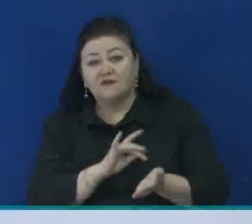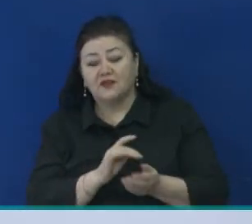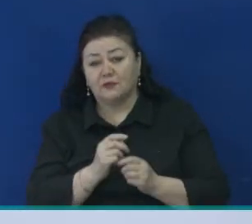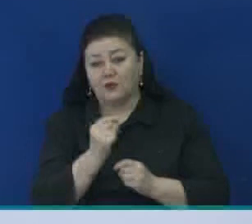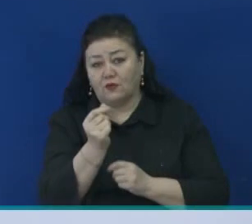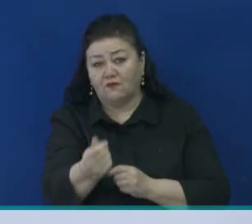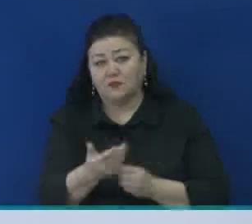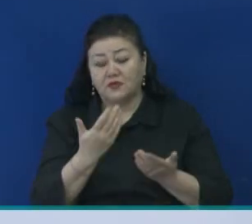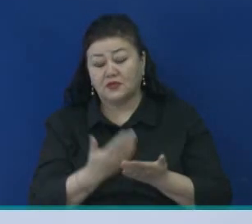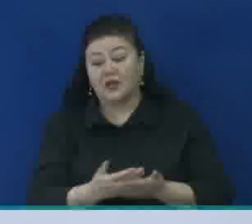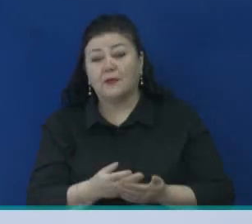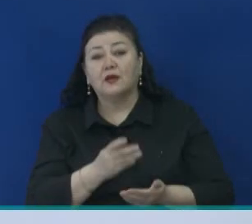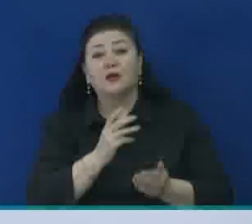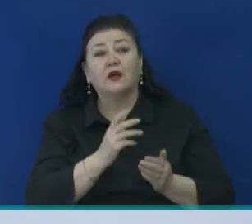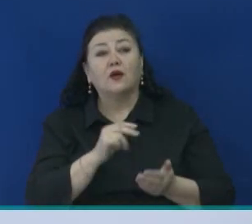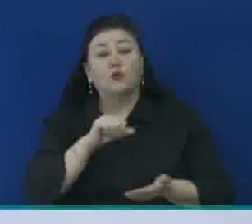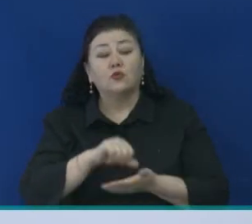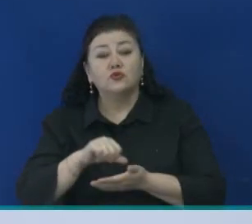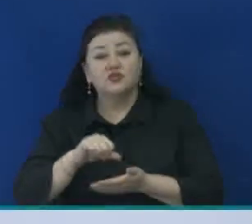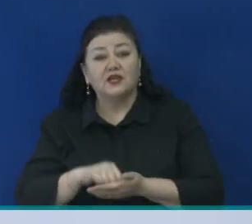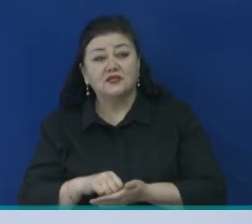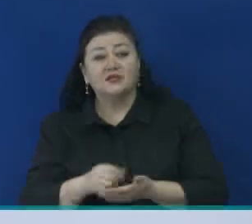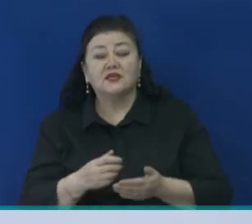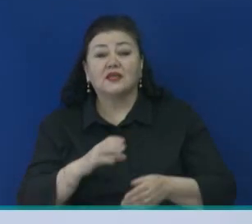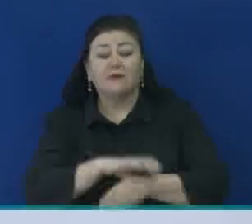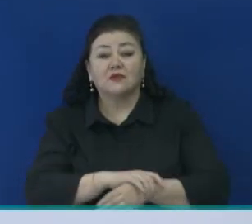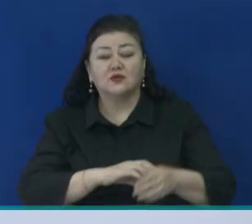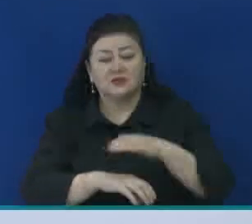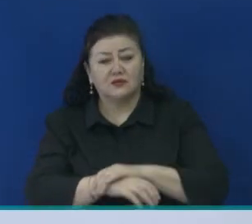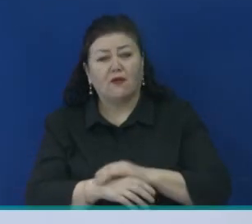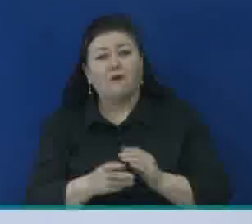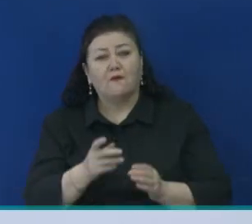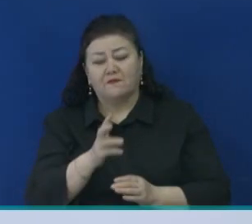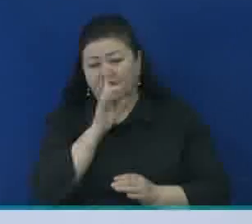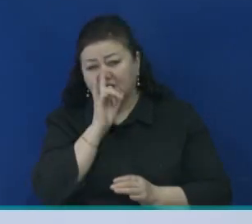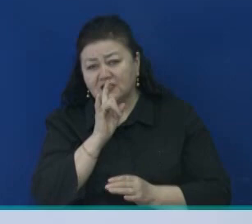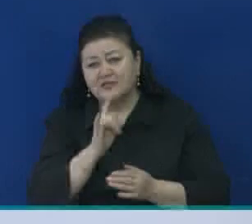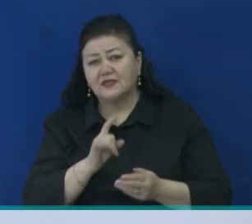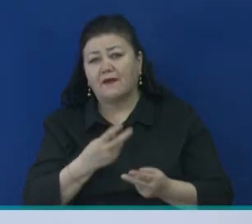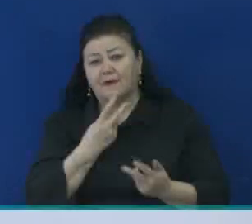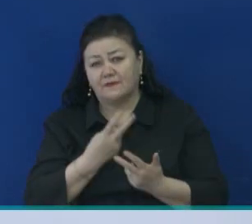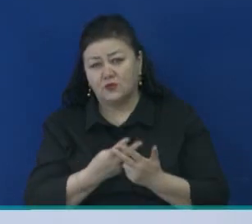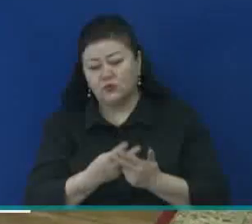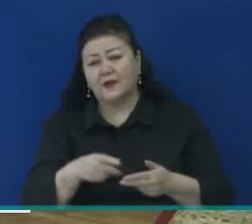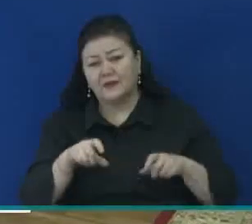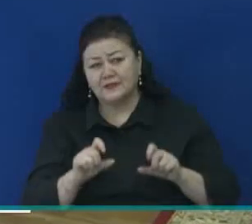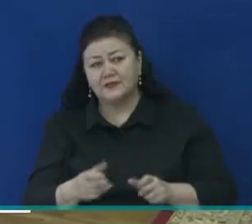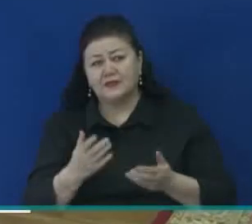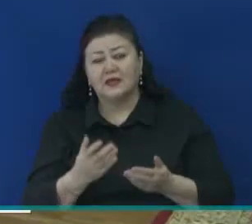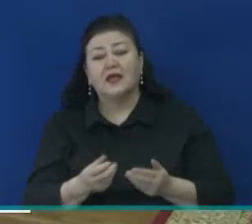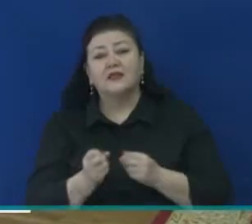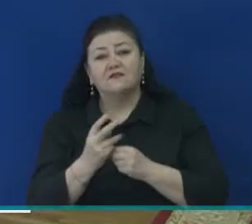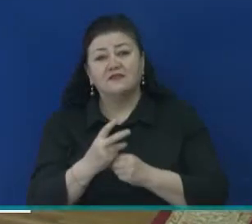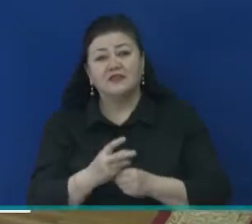қатарында ардагерлер, концлагерлердің бұрынғы тұтқындары, тыл еңбеккерлері және тағы да басқалары бар. Мәселен, облыста тұратын